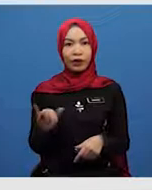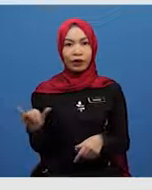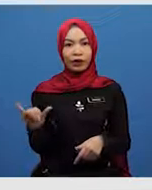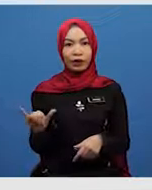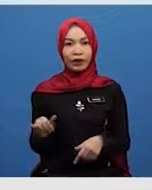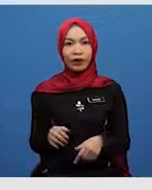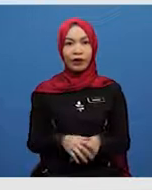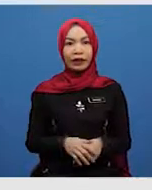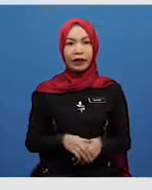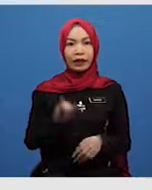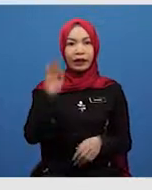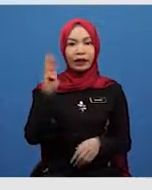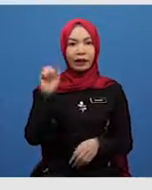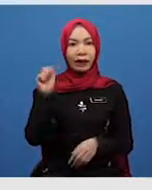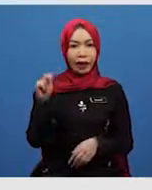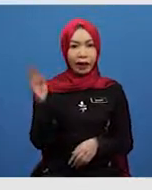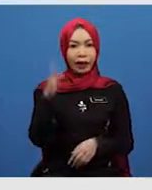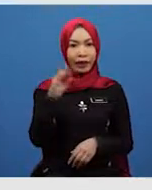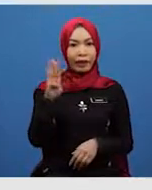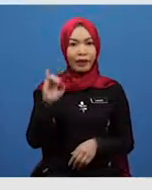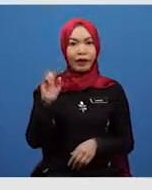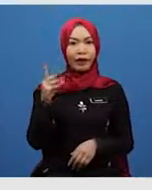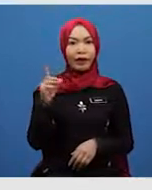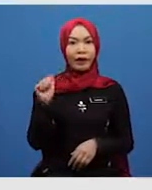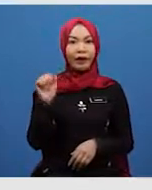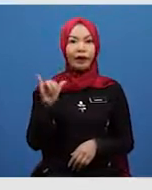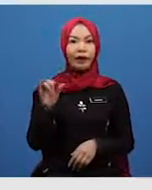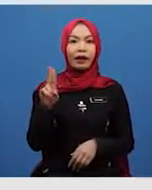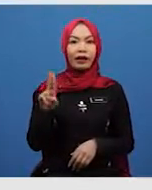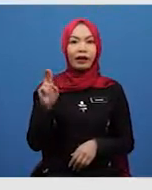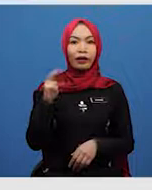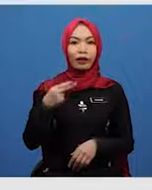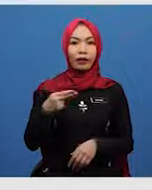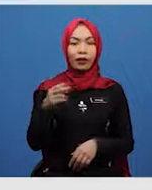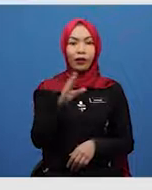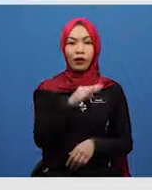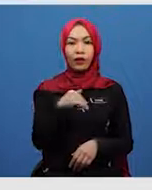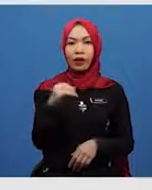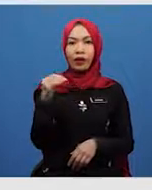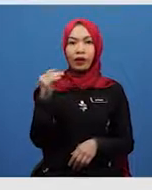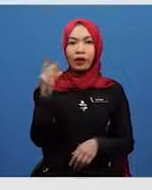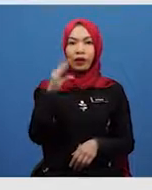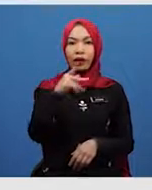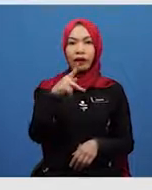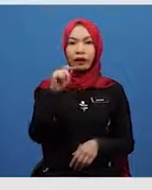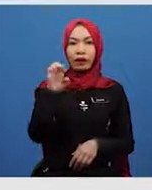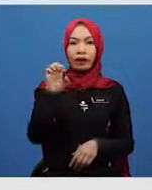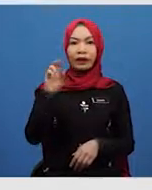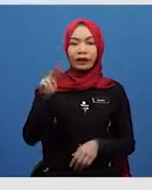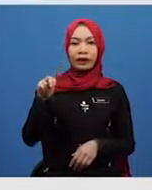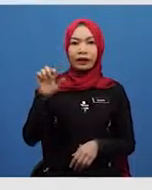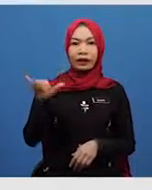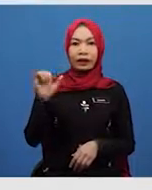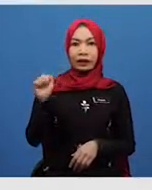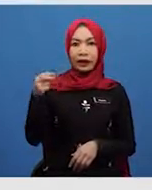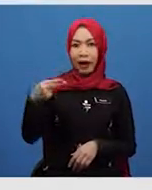Kenyah labet dan gayanya Hai masyarakat ini lebih ramai yang menjamin sama